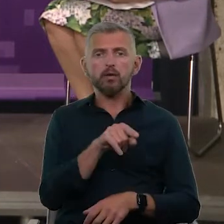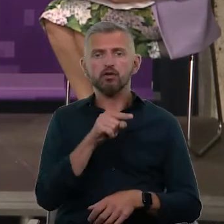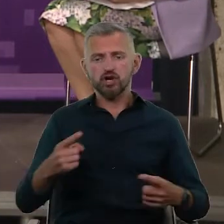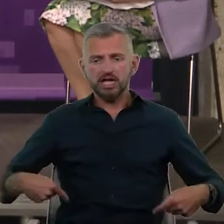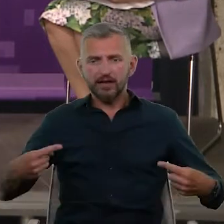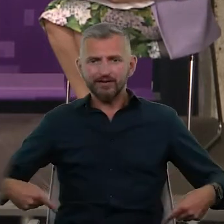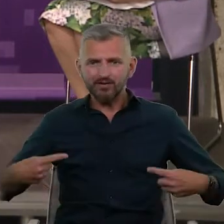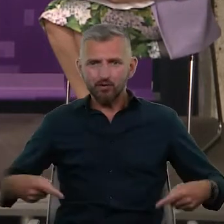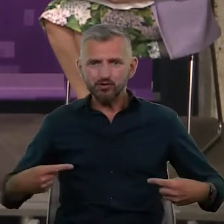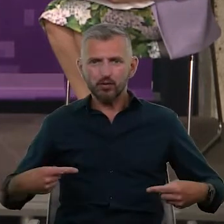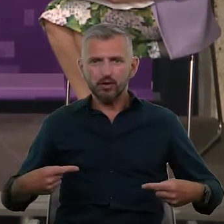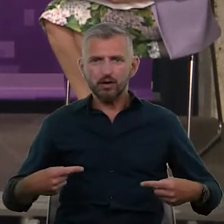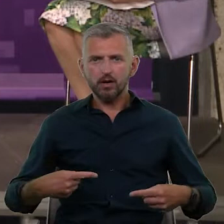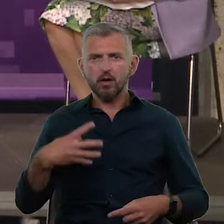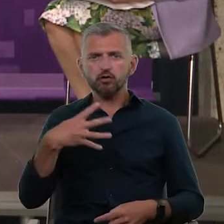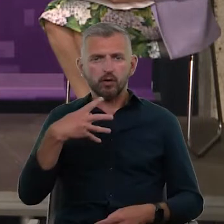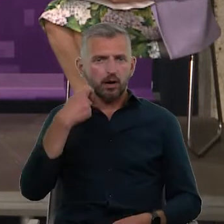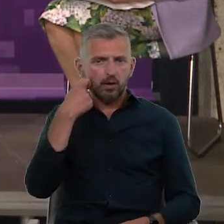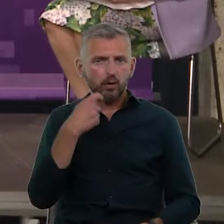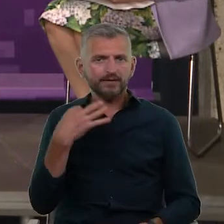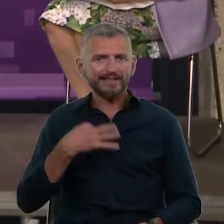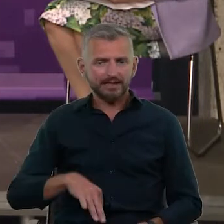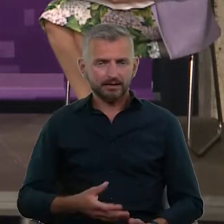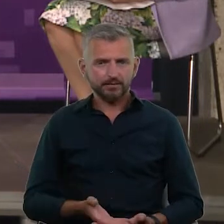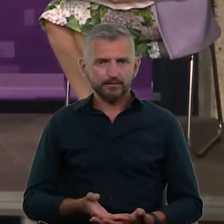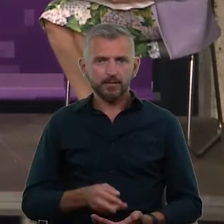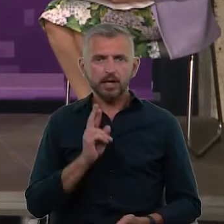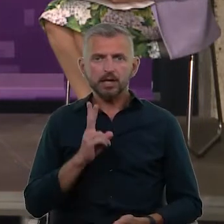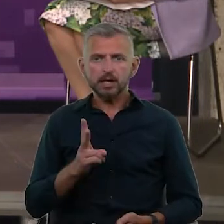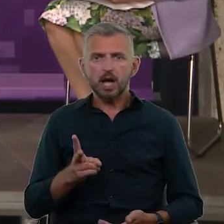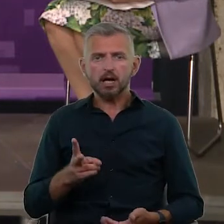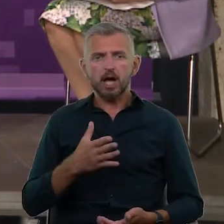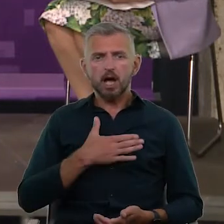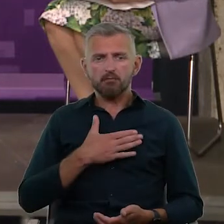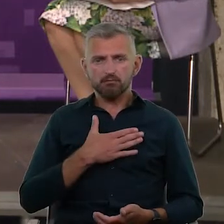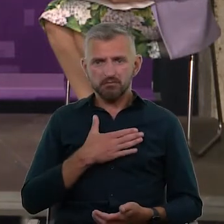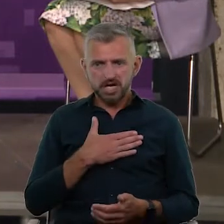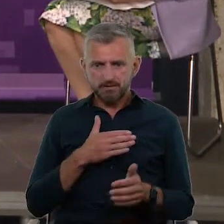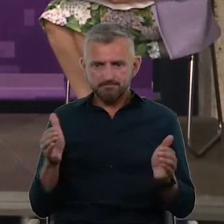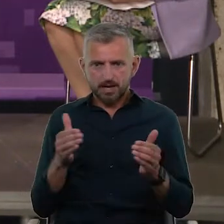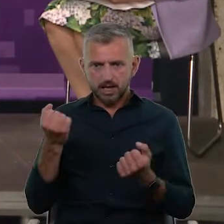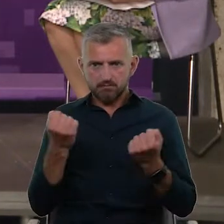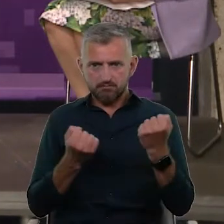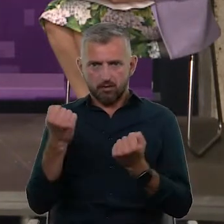візочку 40 років син. І як ми в моїй маленькій машині, ми його відвозили, до,